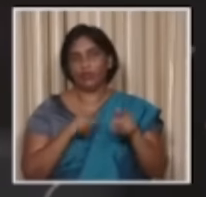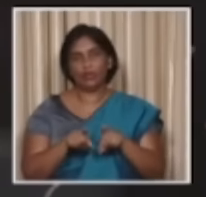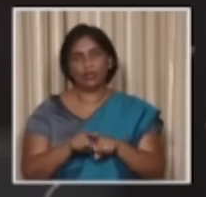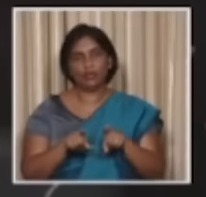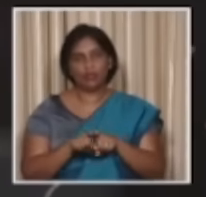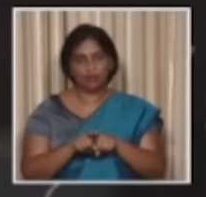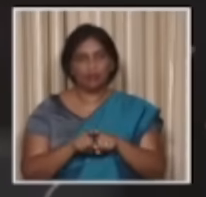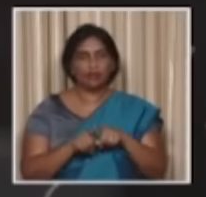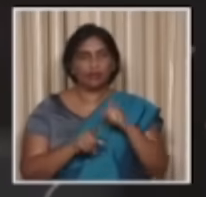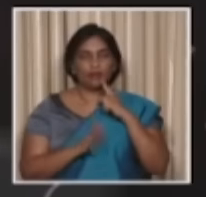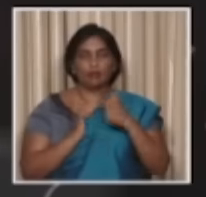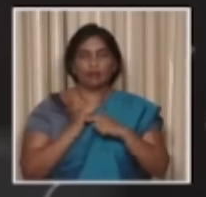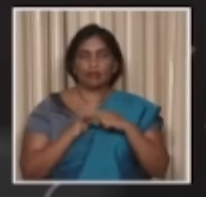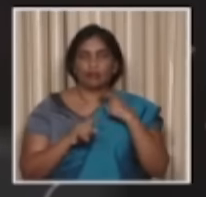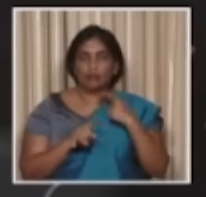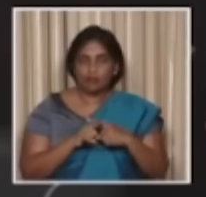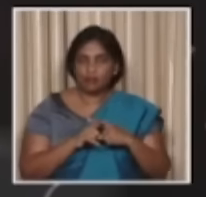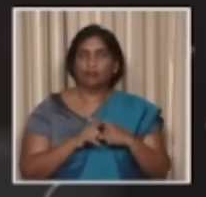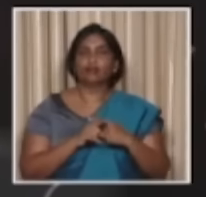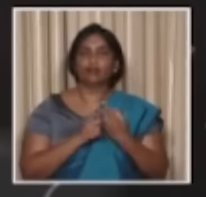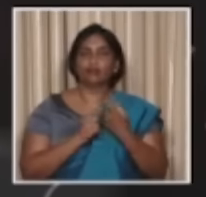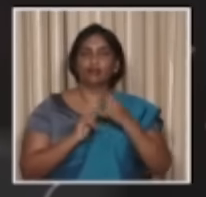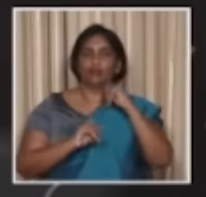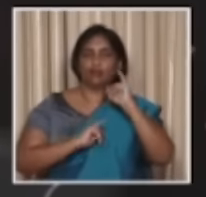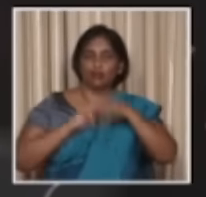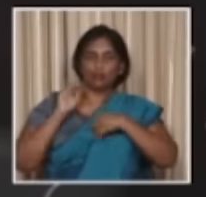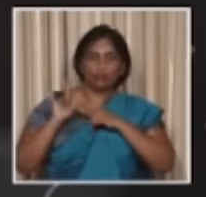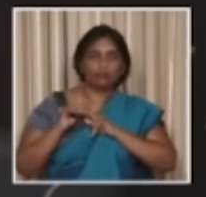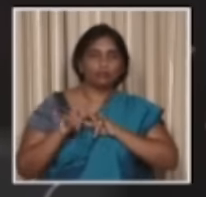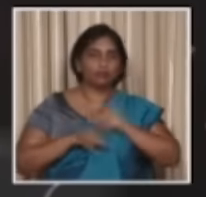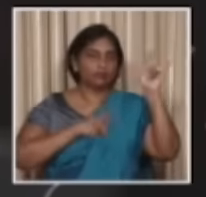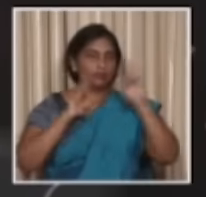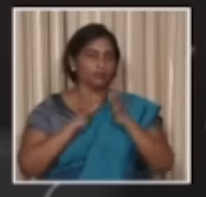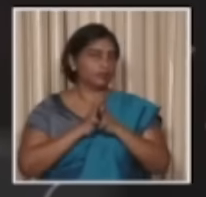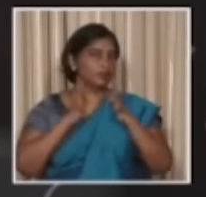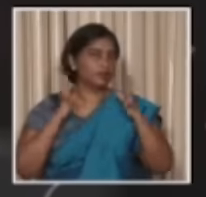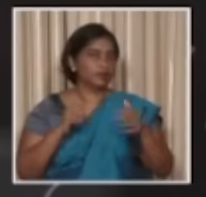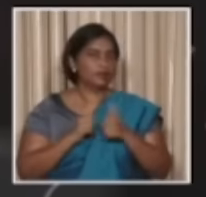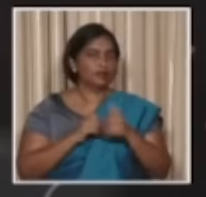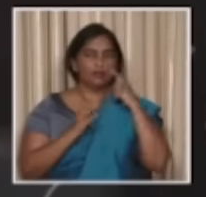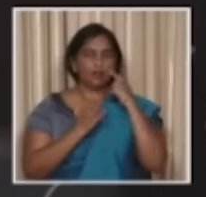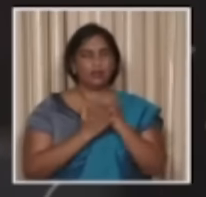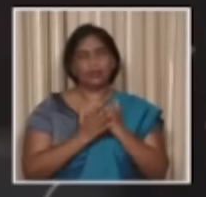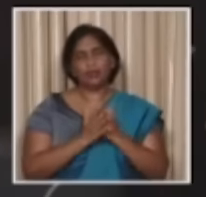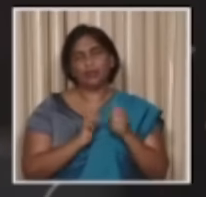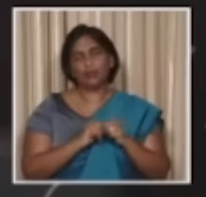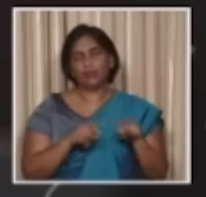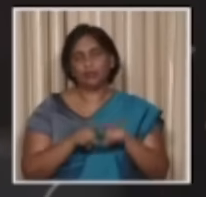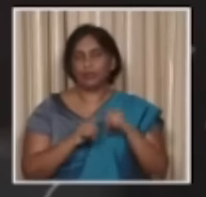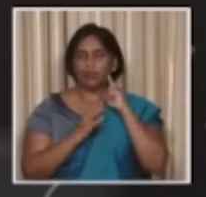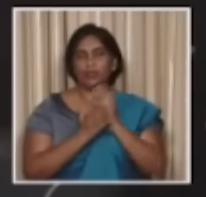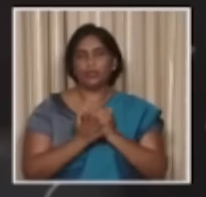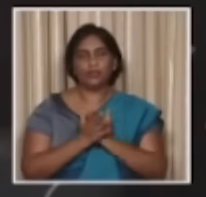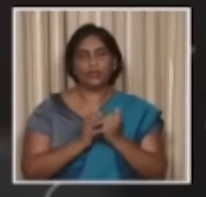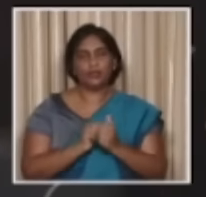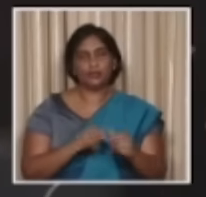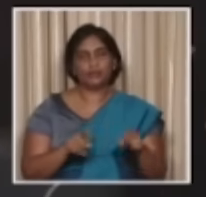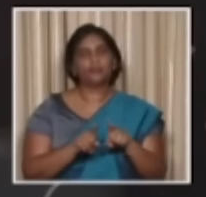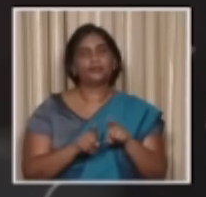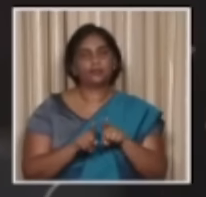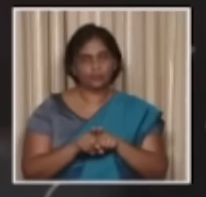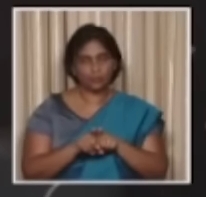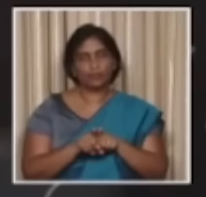ජීවන වියදම බදු බර නිසා වෛද්‍යවරු රට හැර යෑම ශීඝ්‍රයෙන් වර්ධනය වෙනවා. වෛද්‍යවරයෙක් වුණාම ඒ පඩියෙන් ජීවත් වෙන්න බෑ මේ